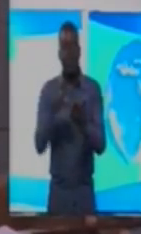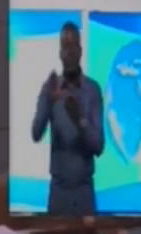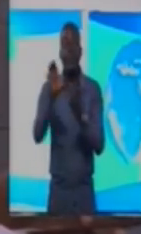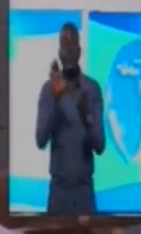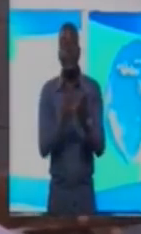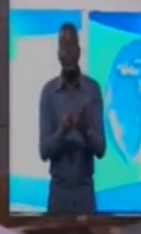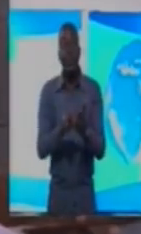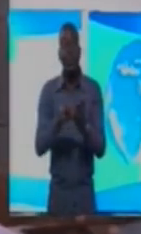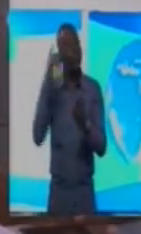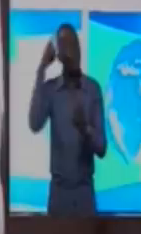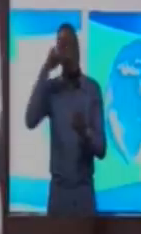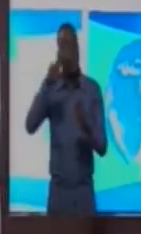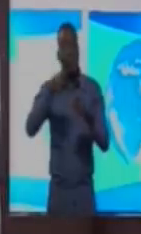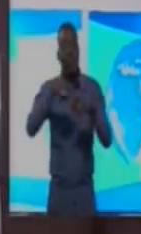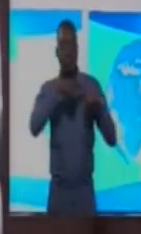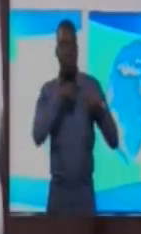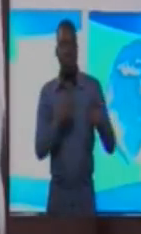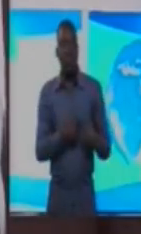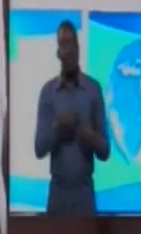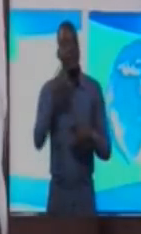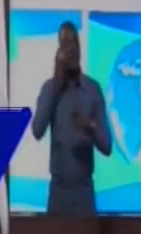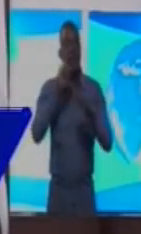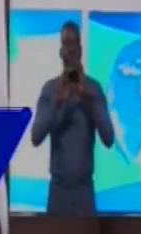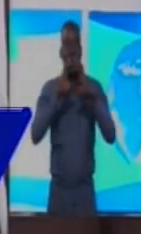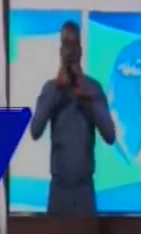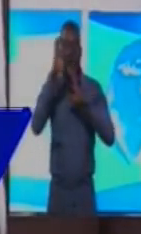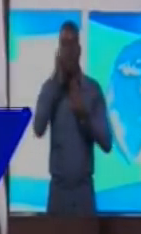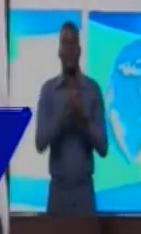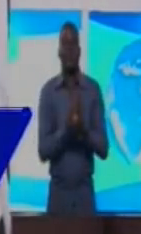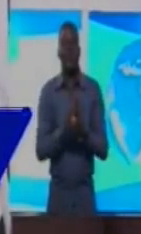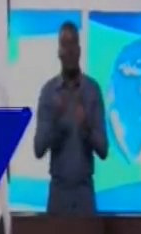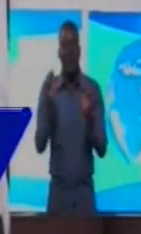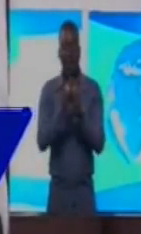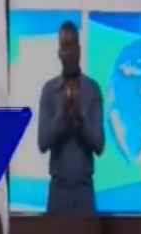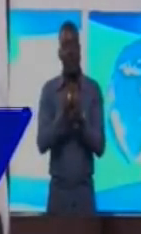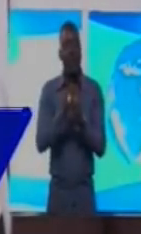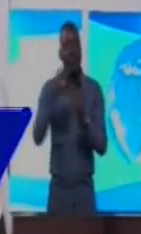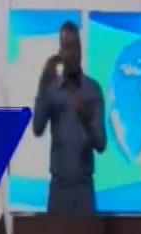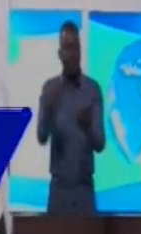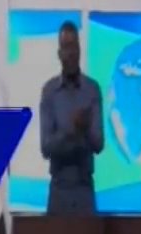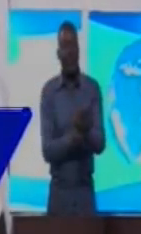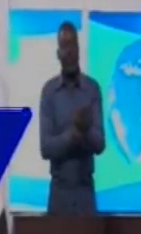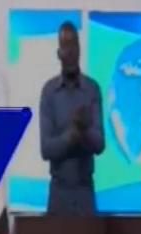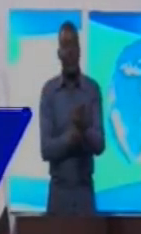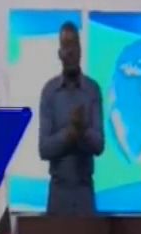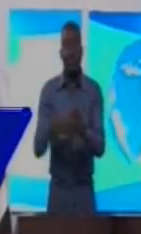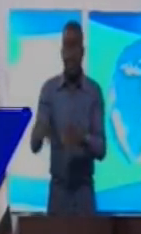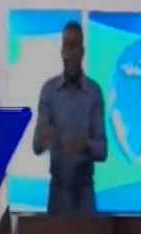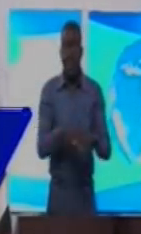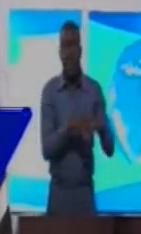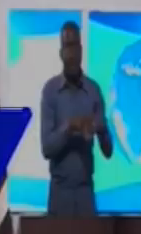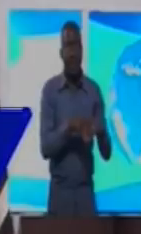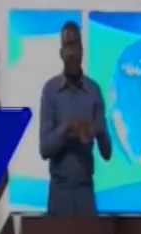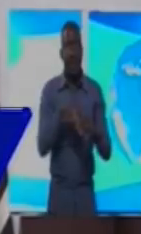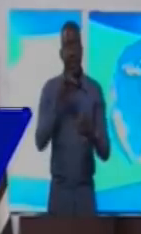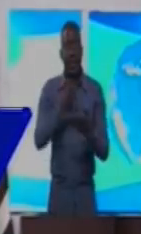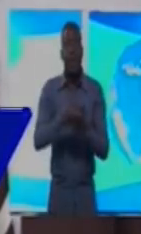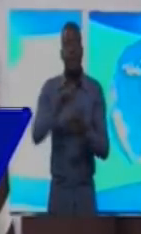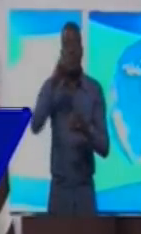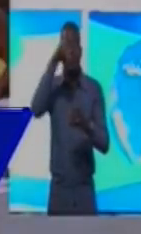au cœur des communications. Avec le nouveau code pénal, nous avons ces mariages qui sont prévus